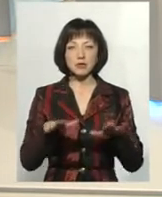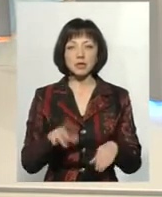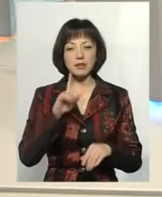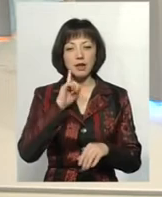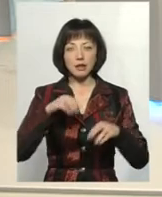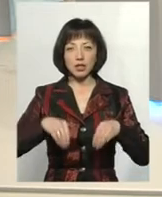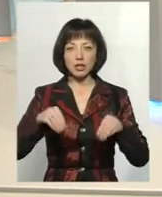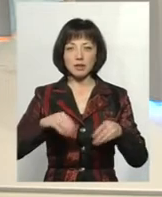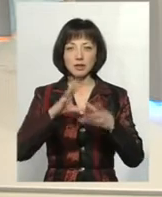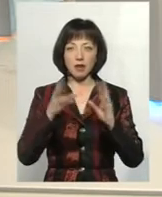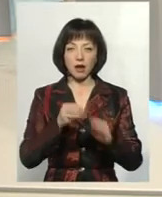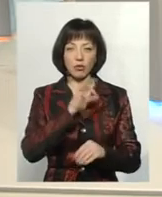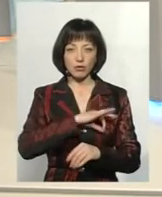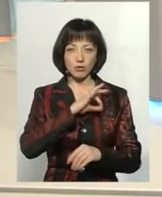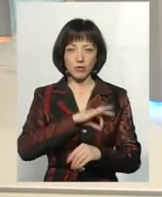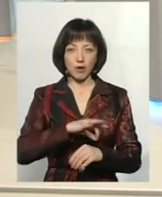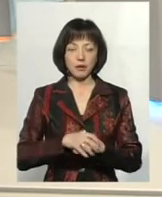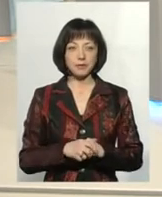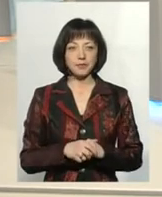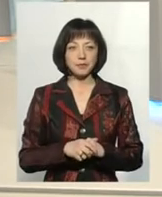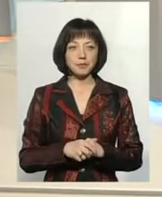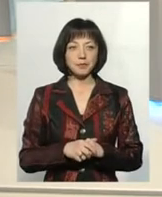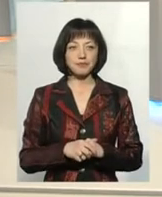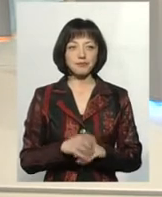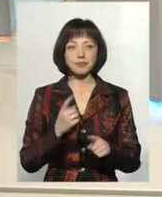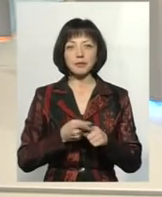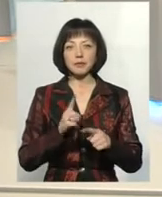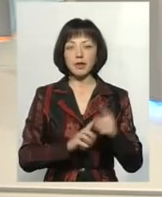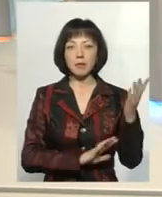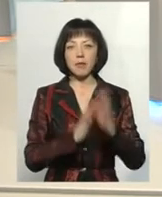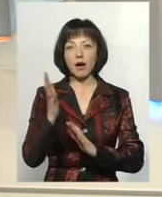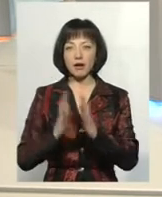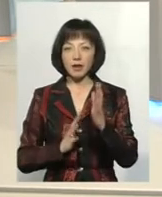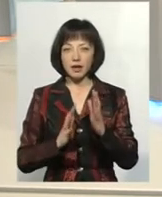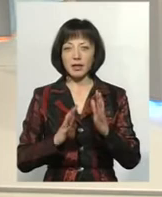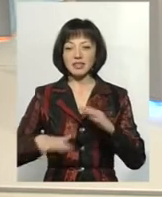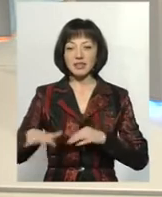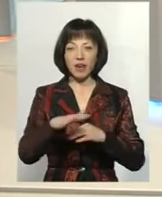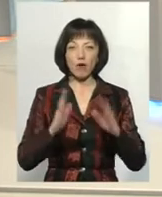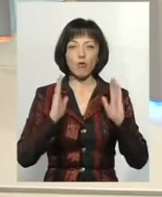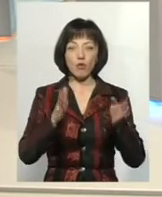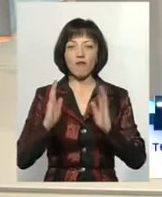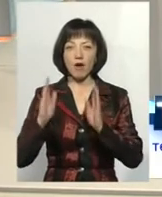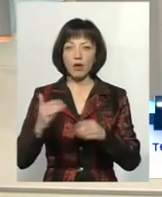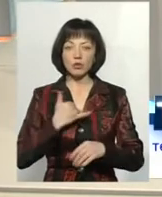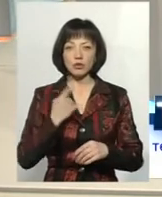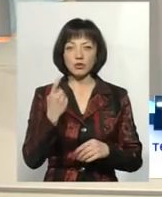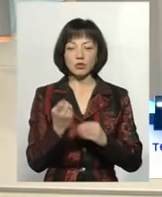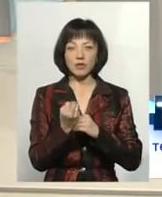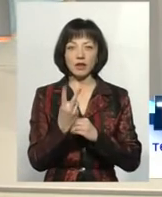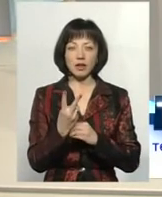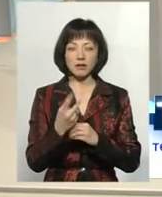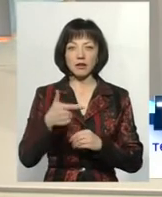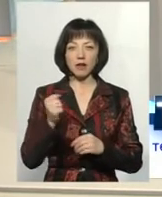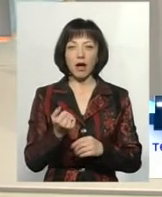зелених насадженнях загального користування. Зелені насадження загального користування – це парки, сквери і бульвари. У нас 112 гектарів, і це десь до